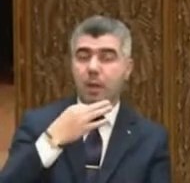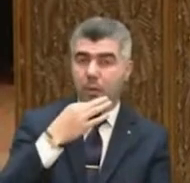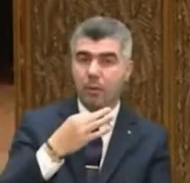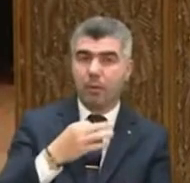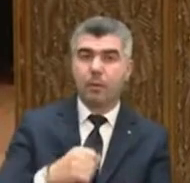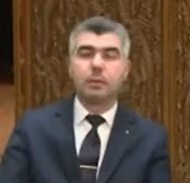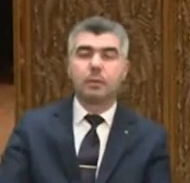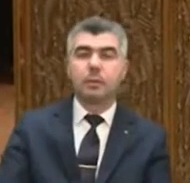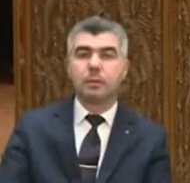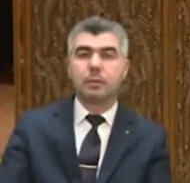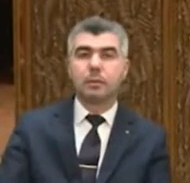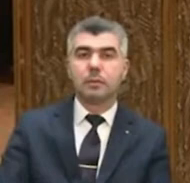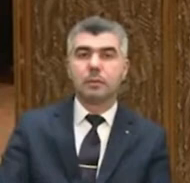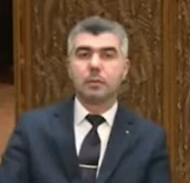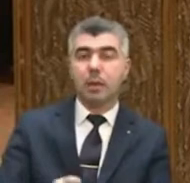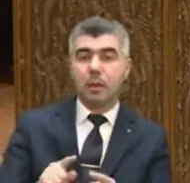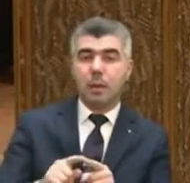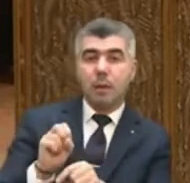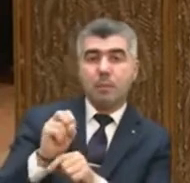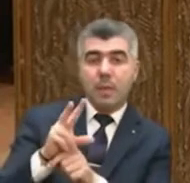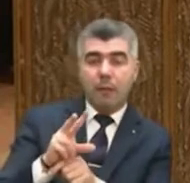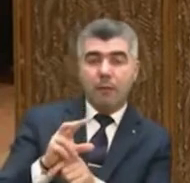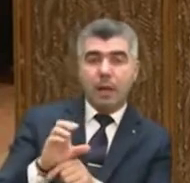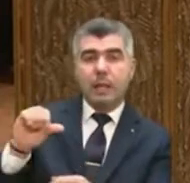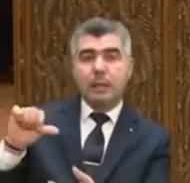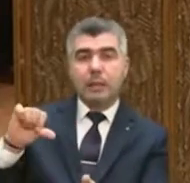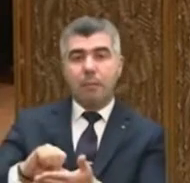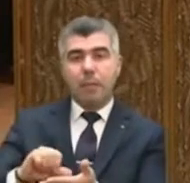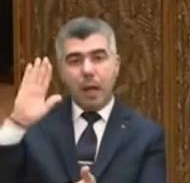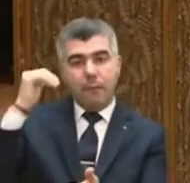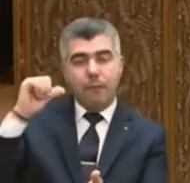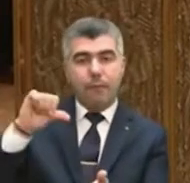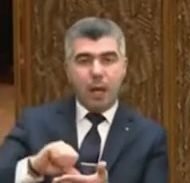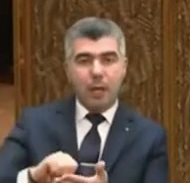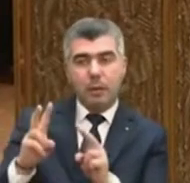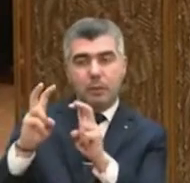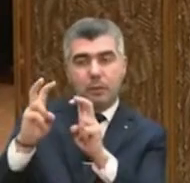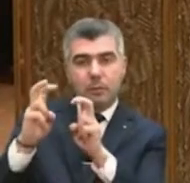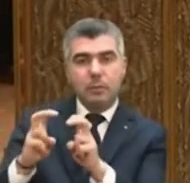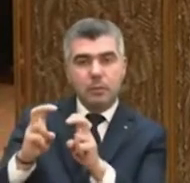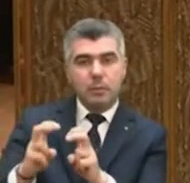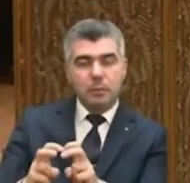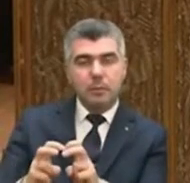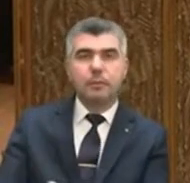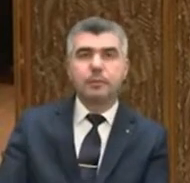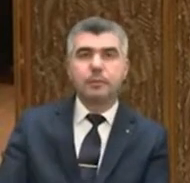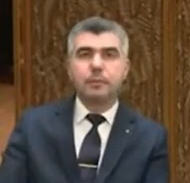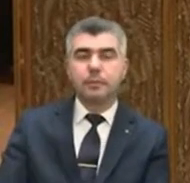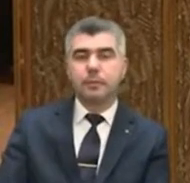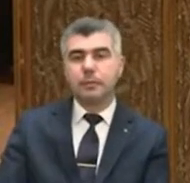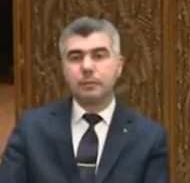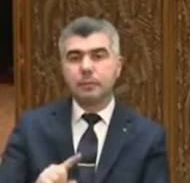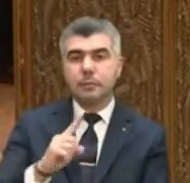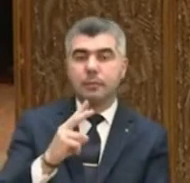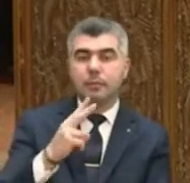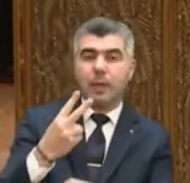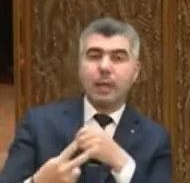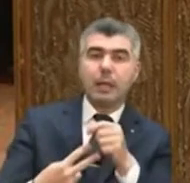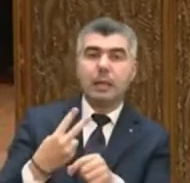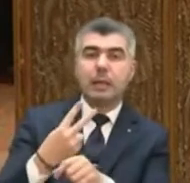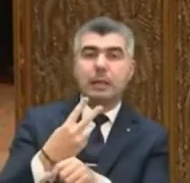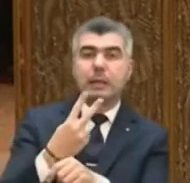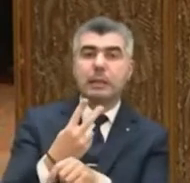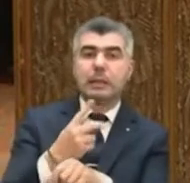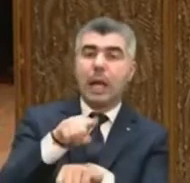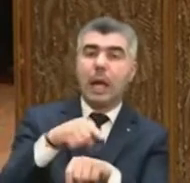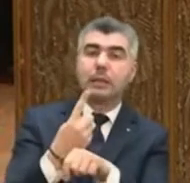انه مده السفر بين فاس والبيضاء غادي يتم التقليص ديالها الى ساعتين و50